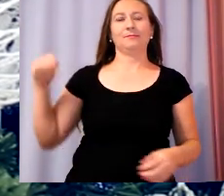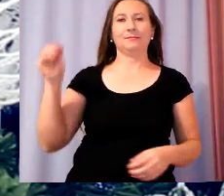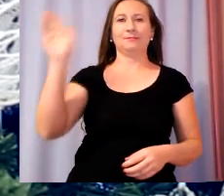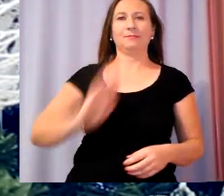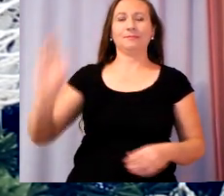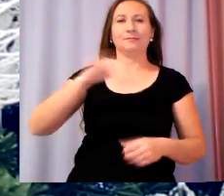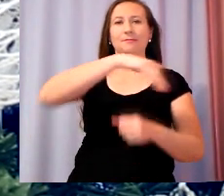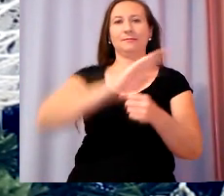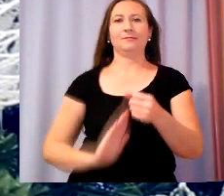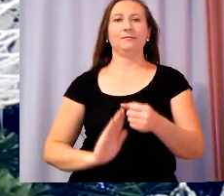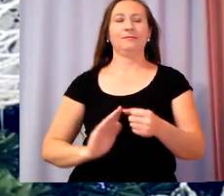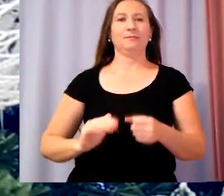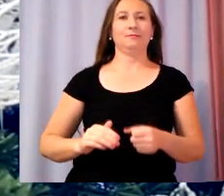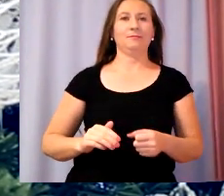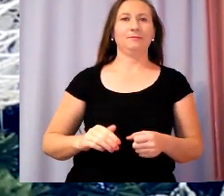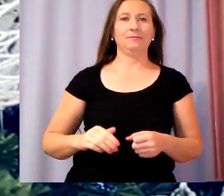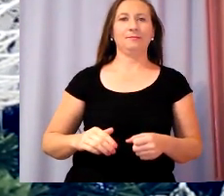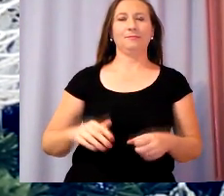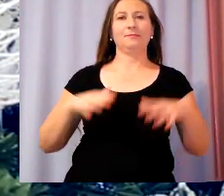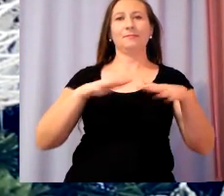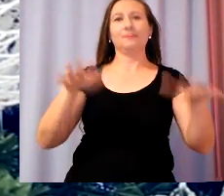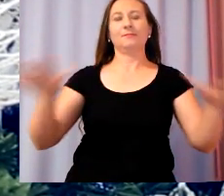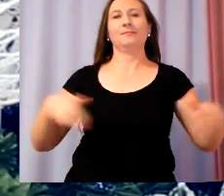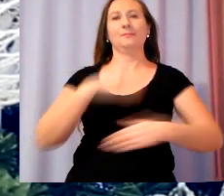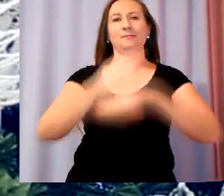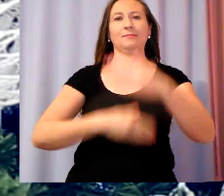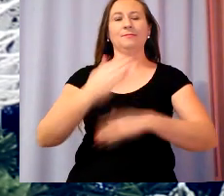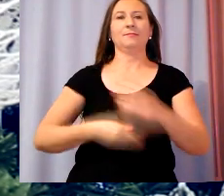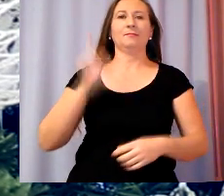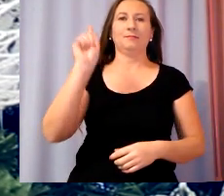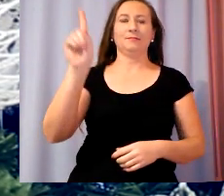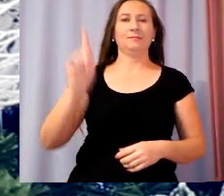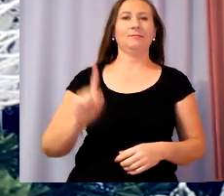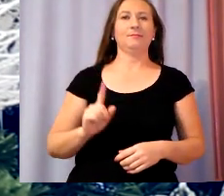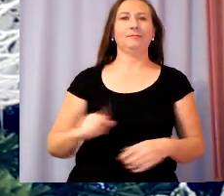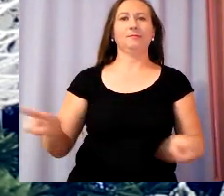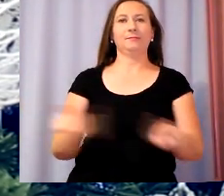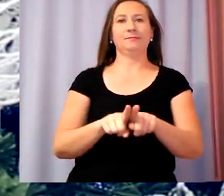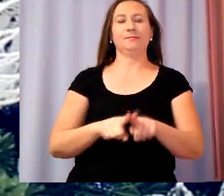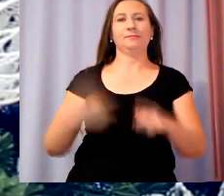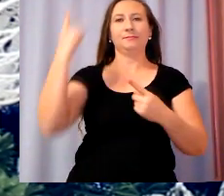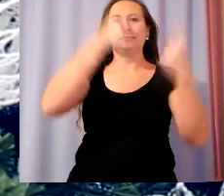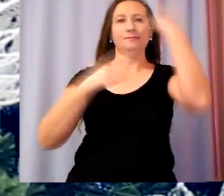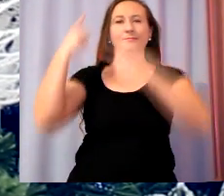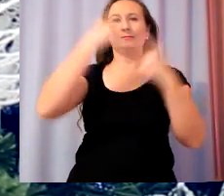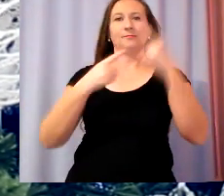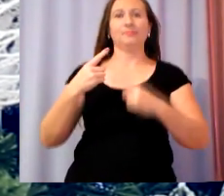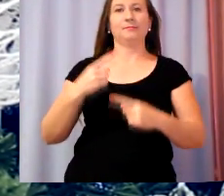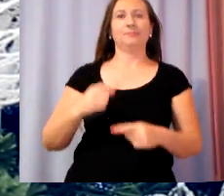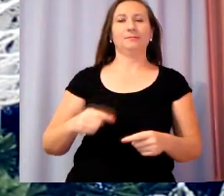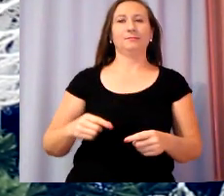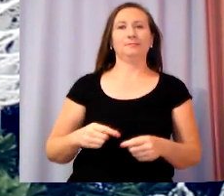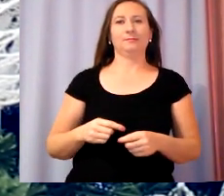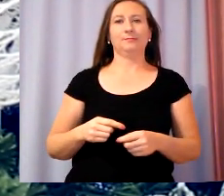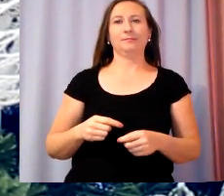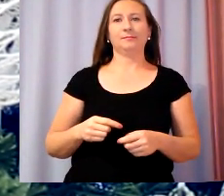nadchodzące święta Bożego Narodzenia niosą ze sobą wiele radości, ale niosą też nostalgię i zadumę nad